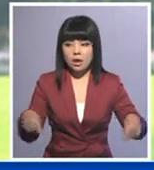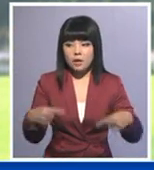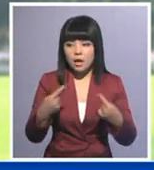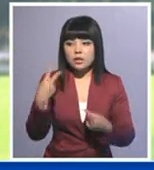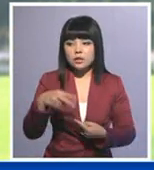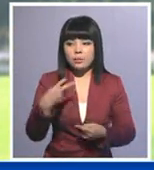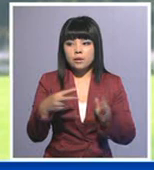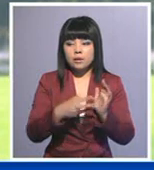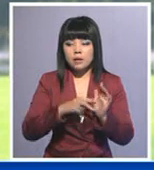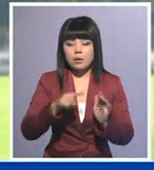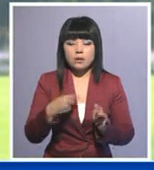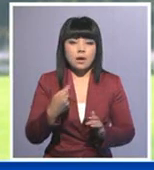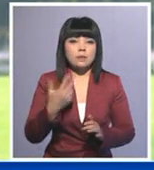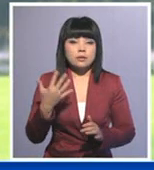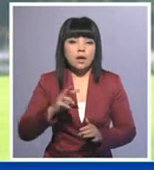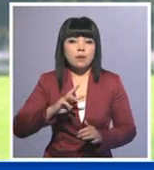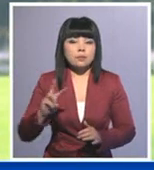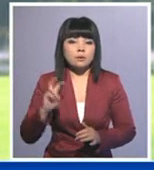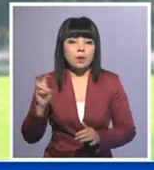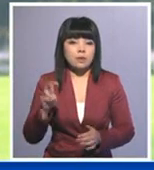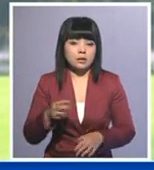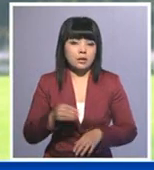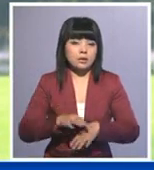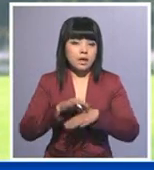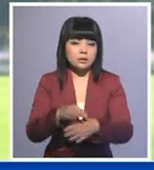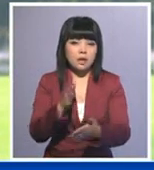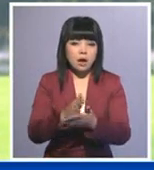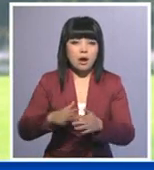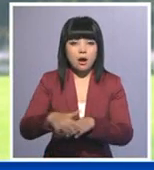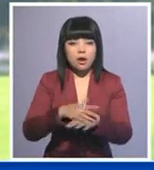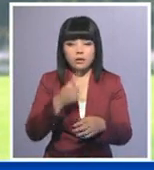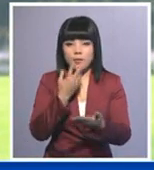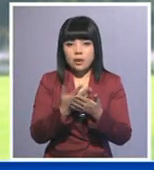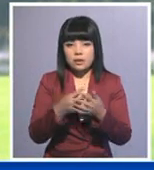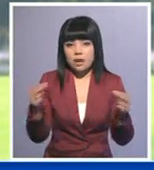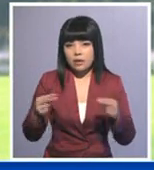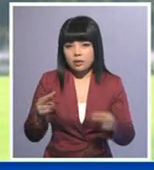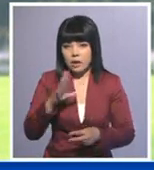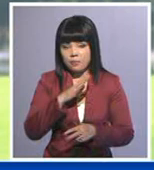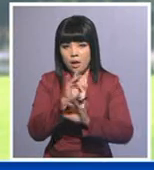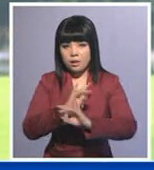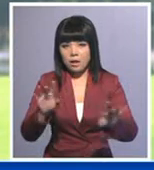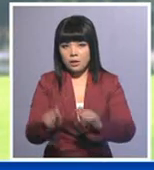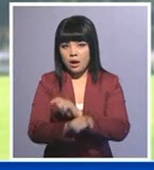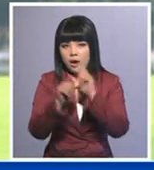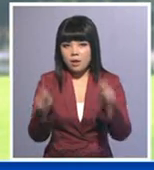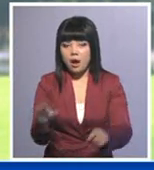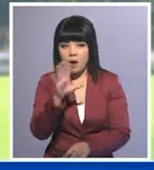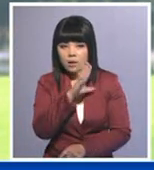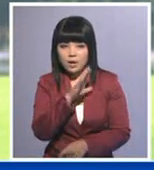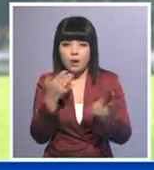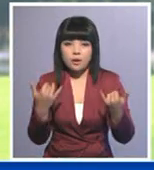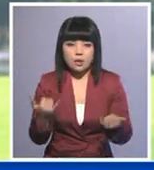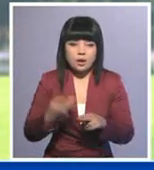28,5 миллиард долларға жетті. Оның барлығы халыққа мәлім. Қазіргі мынау дүниедегі